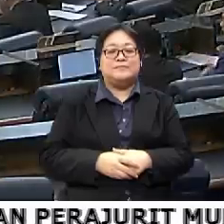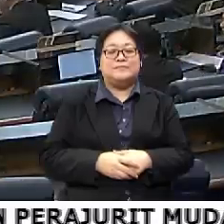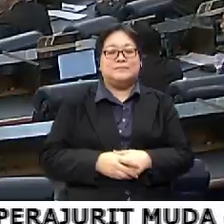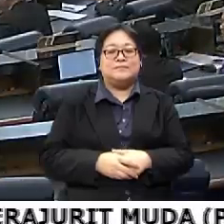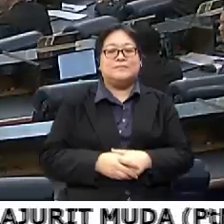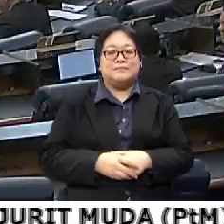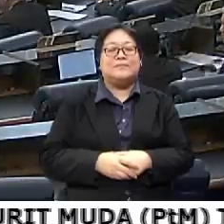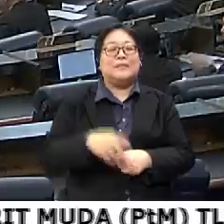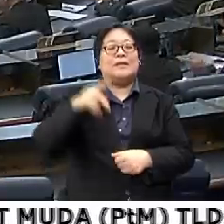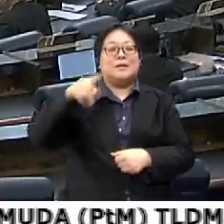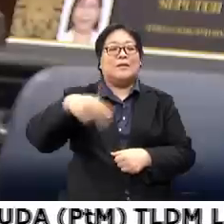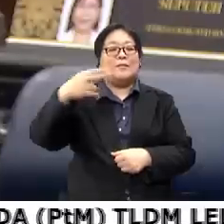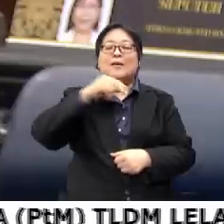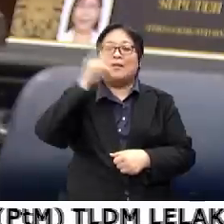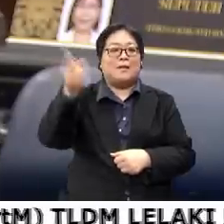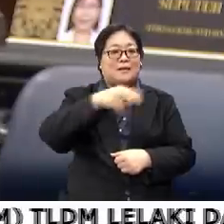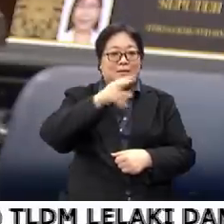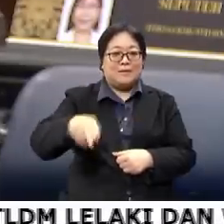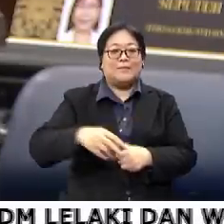Yang Pakatan Harapan ini tak haram.